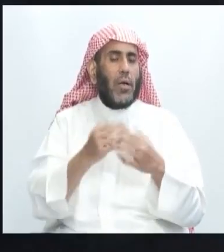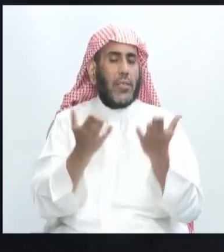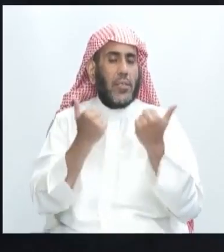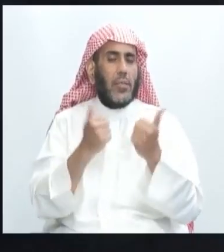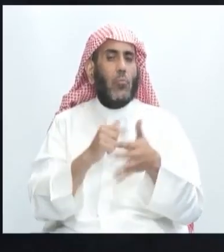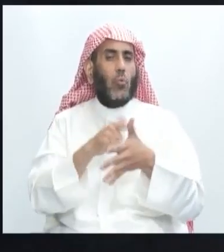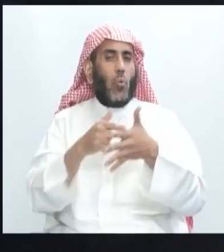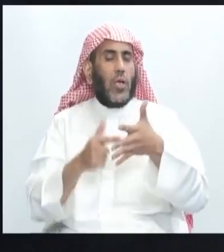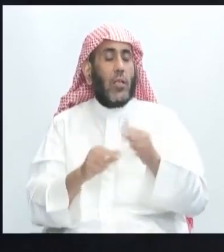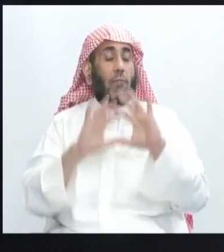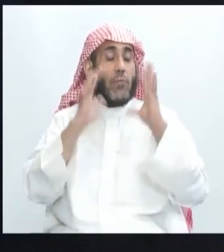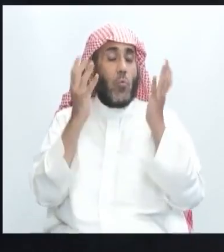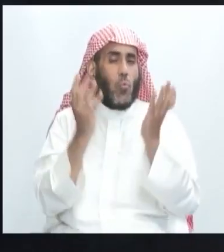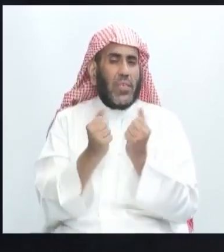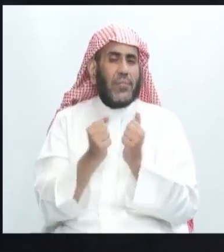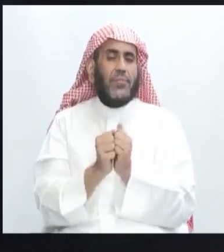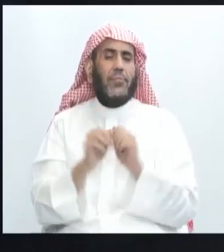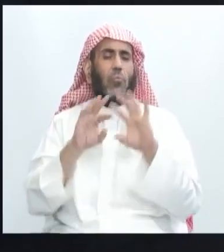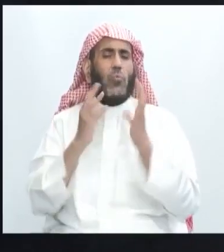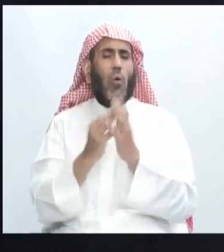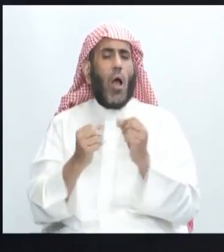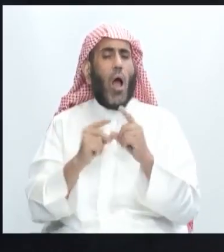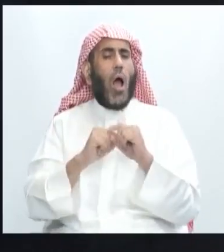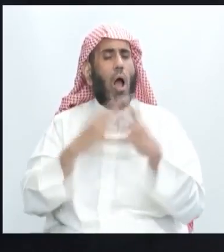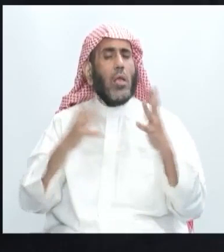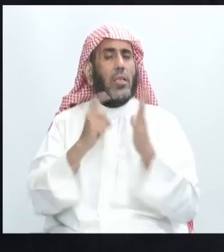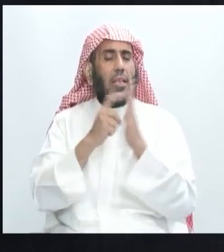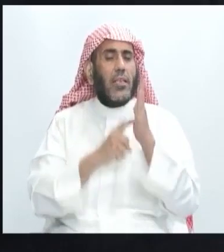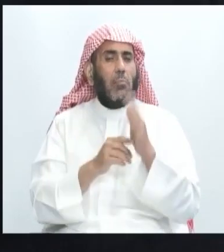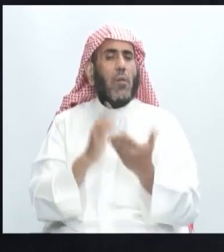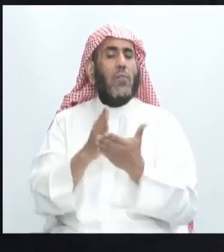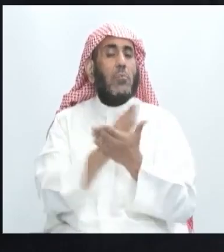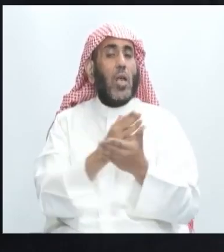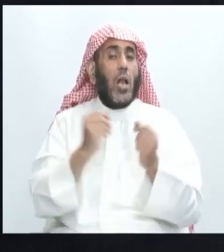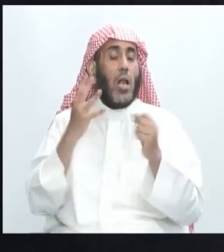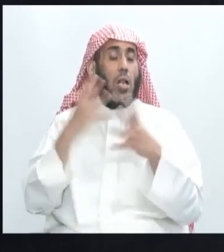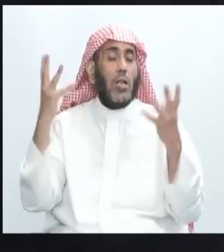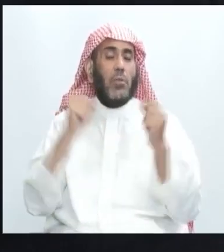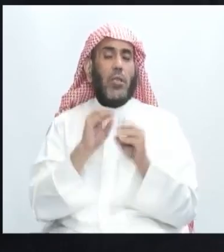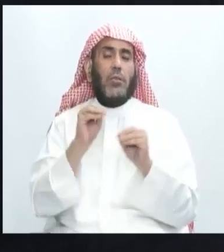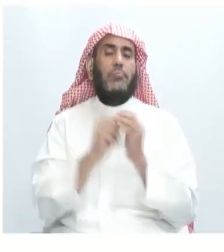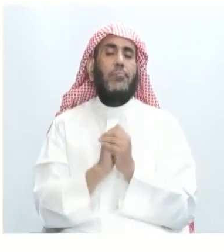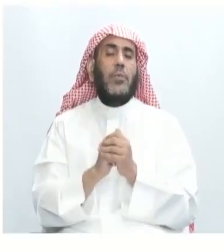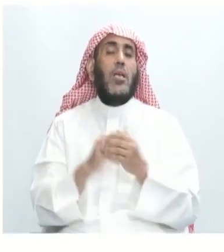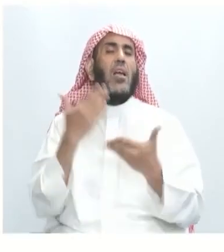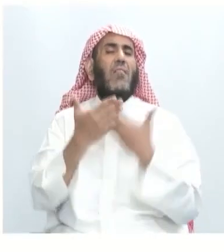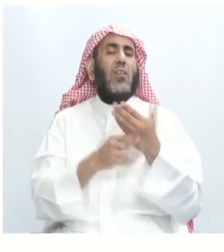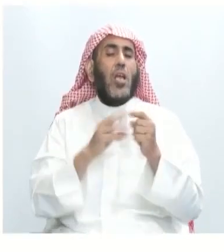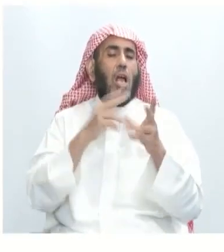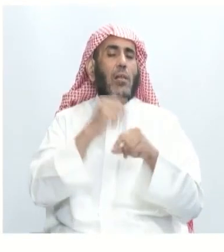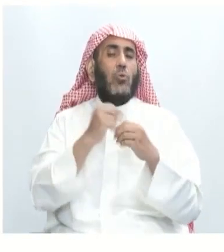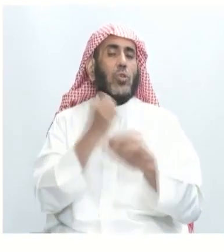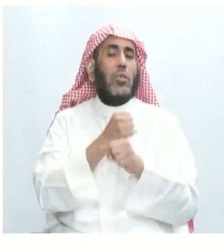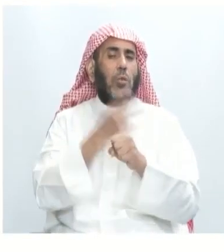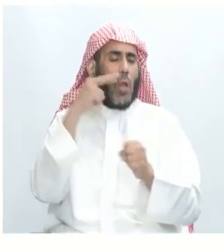بالخطوات في وصف في ليكون اكثر تنظيم مع المجال العلمي مع المجال العلمي الذي تحدثنا عنه ف الفيزياء هي علم تجريبي يعتمد